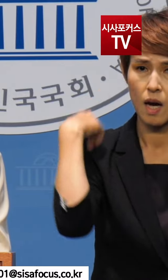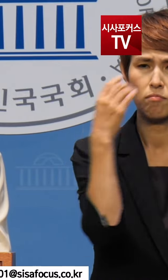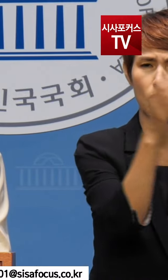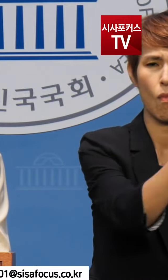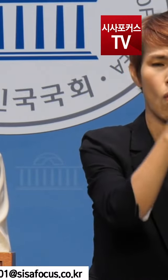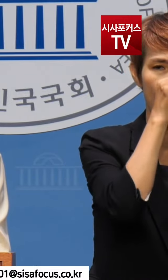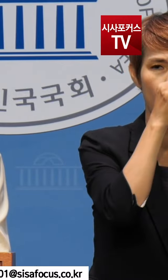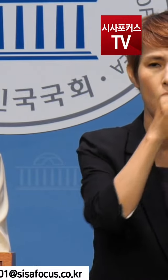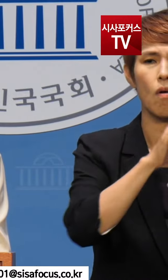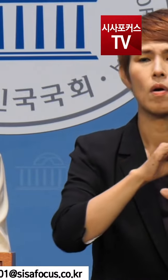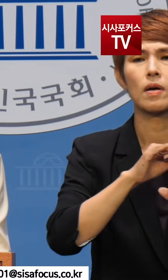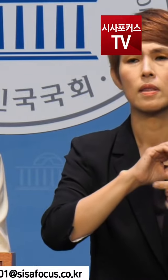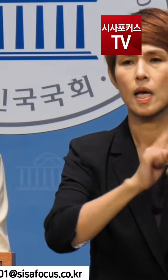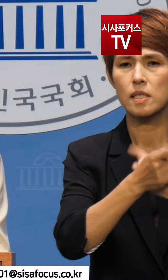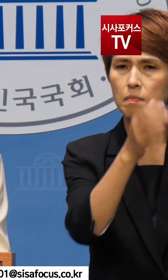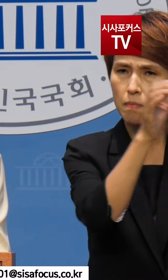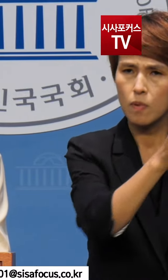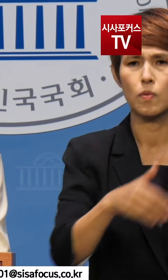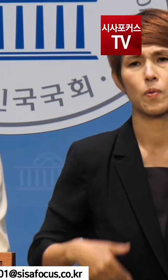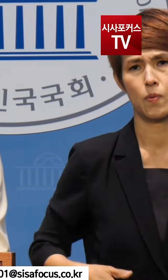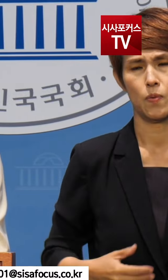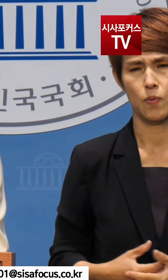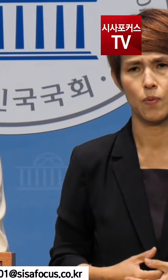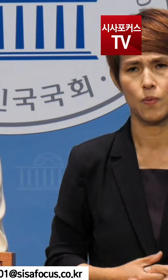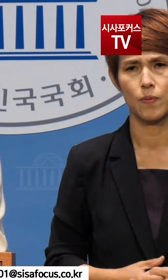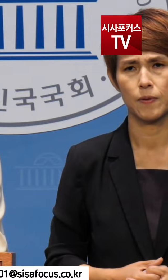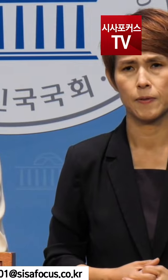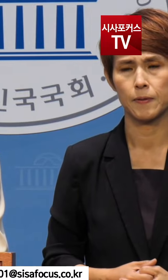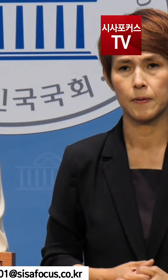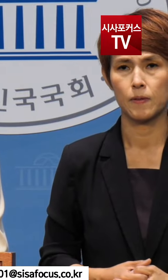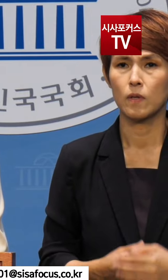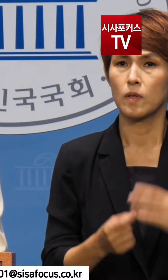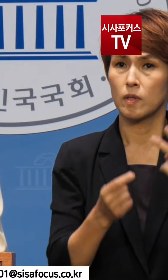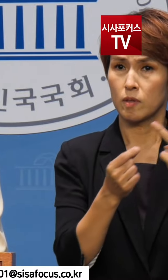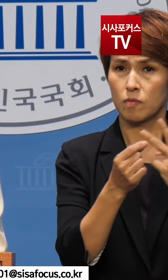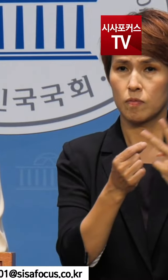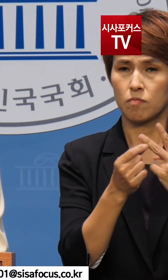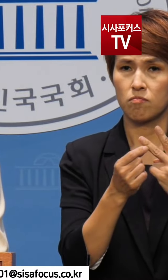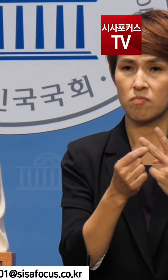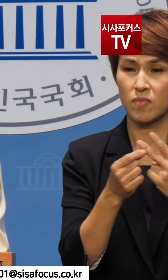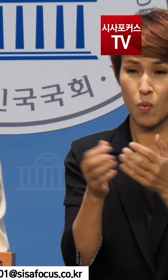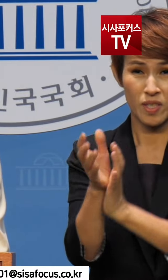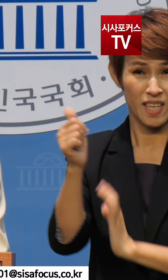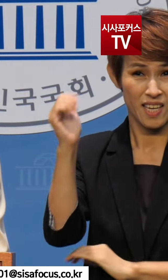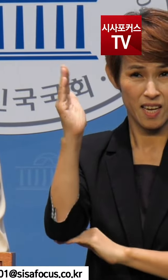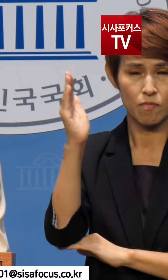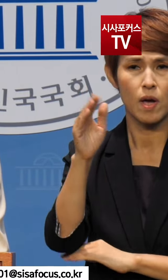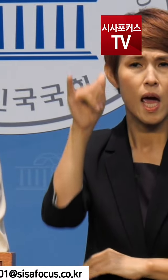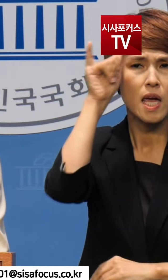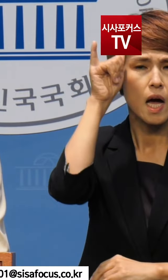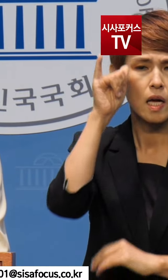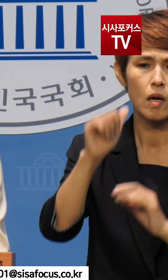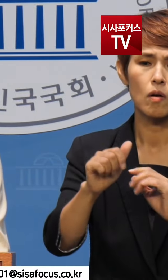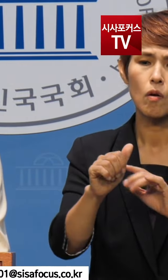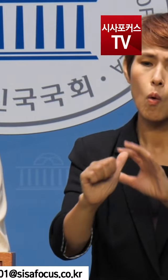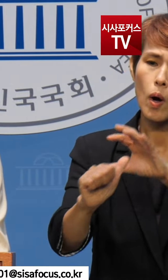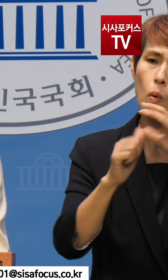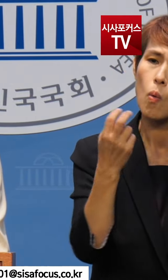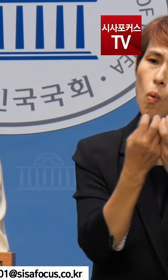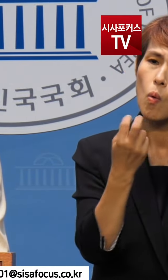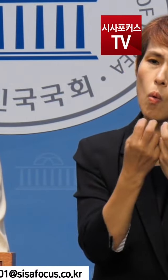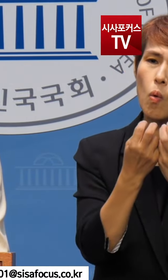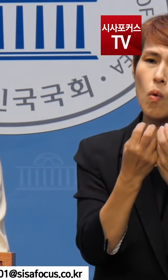서비스로 전환해야 할 것입니다. 둘째, 제이 원장은 AI가 어떻게